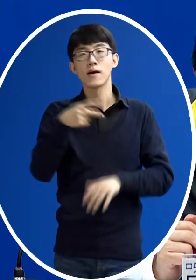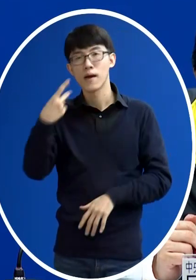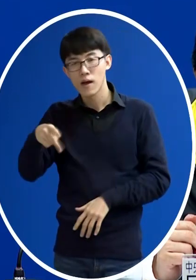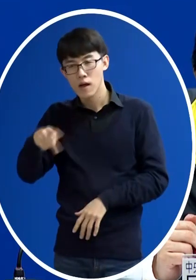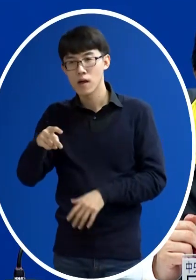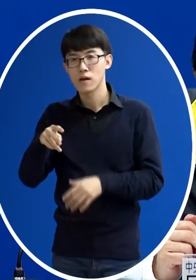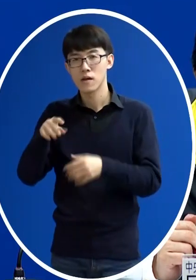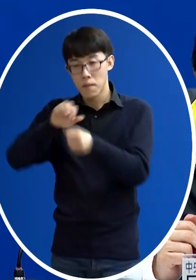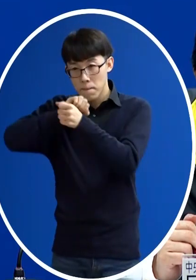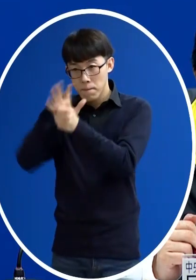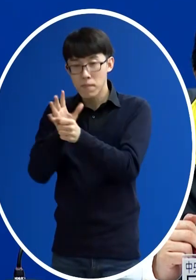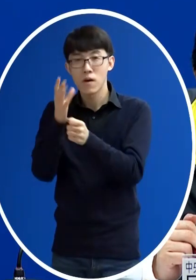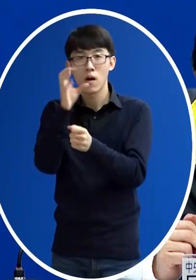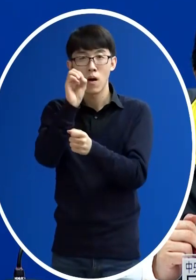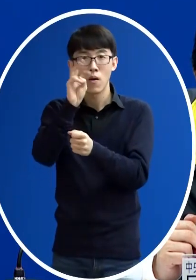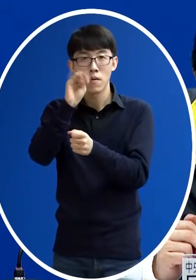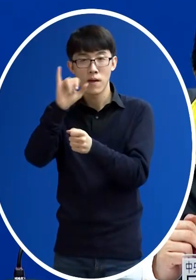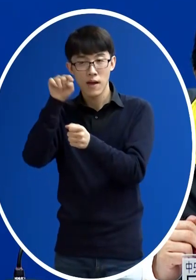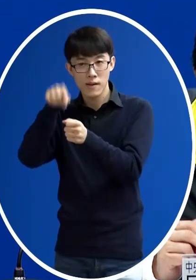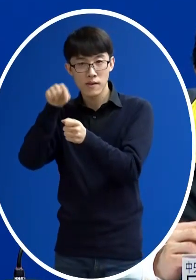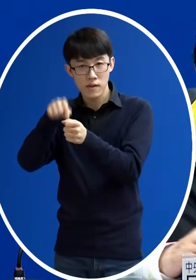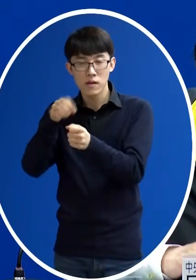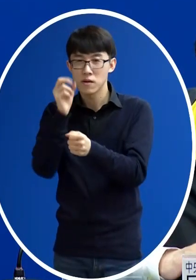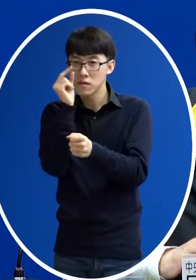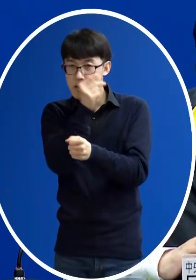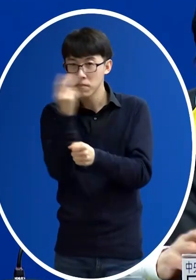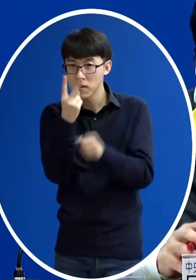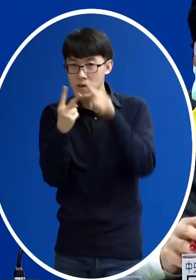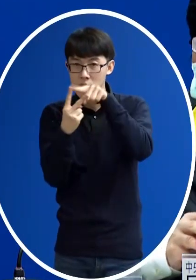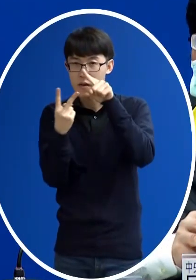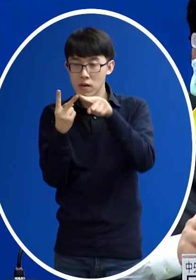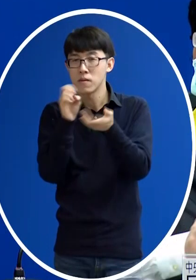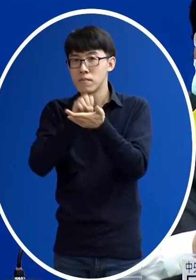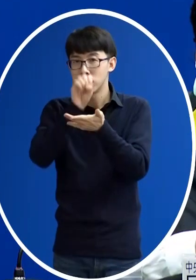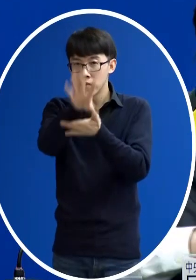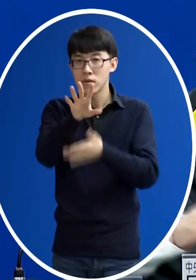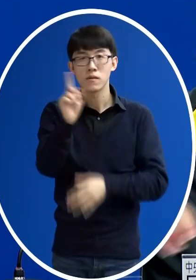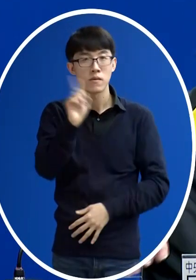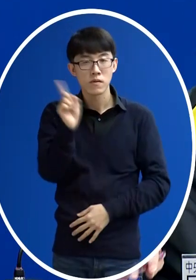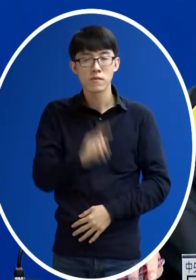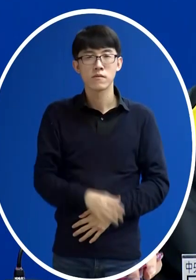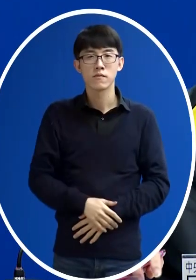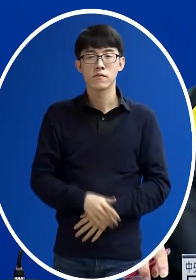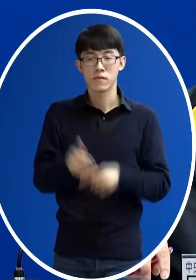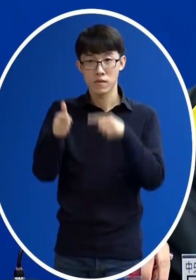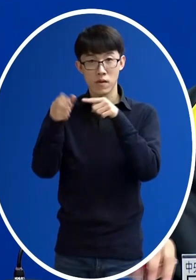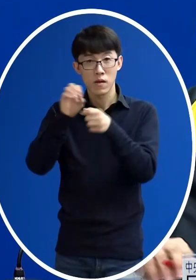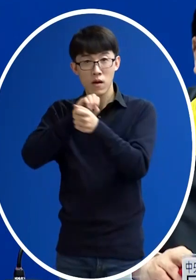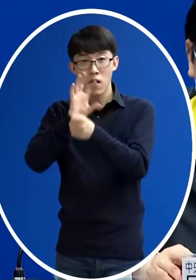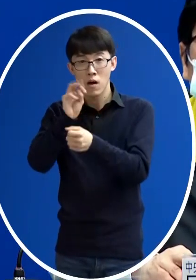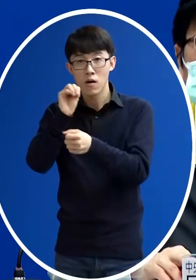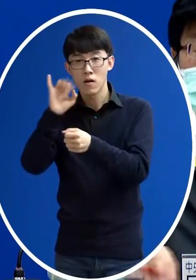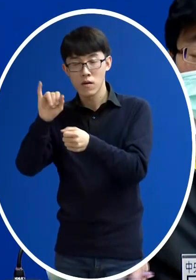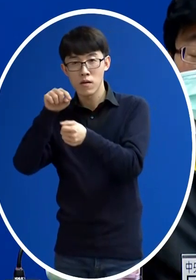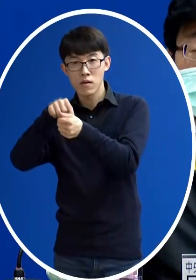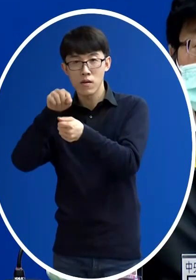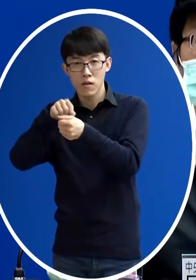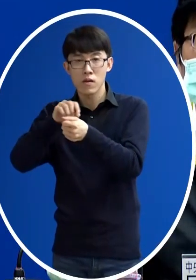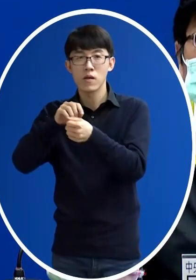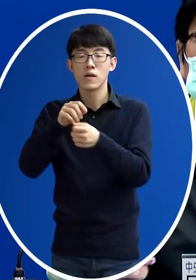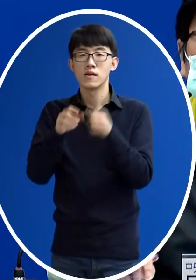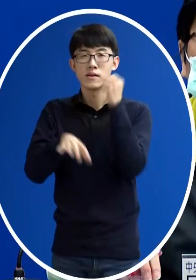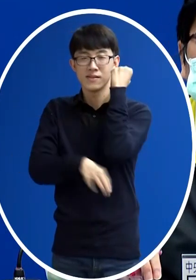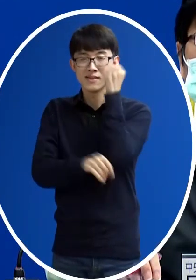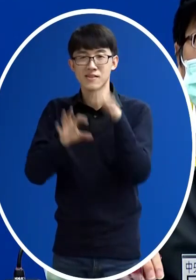他的基因特征。那这边有2点跟大家做报告，一个是它有这个另外一个基因哈，没有带有一个特征